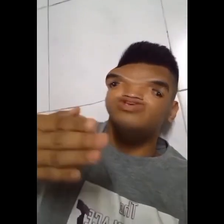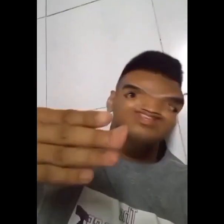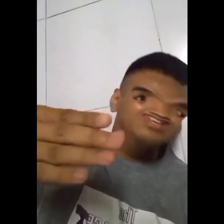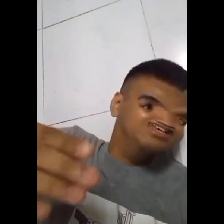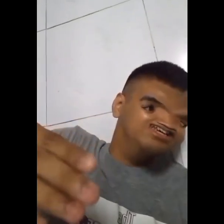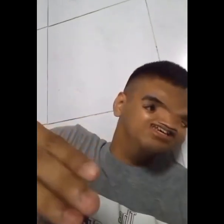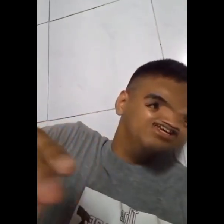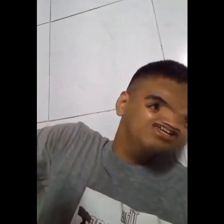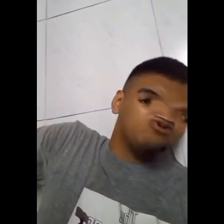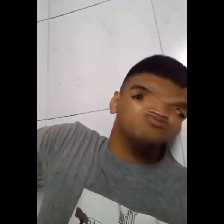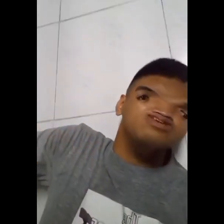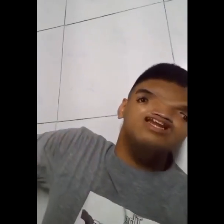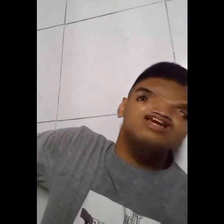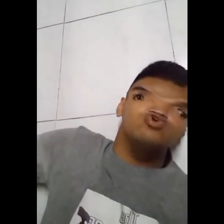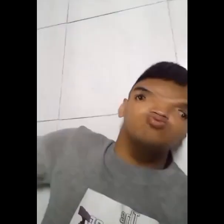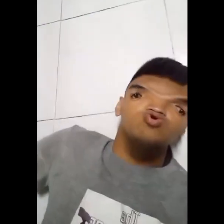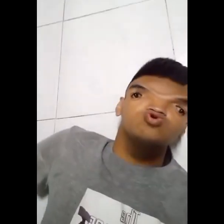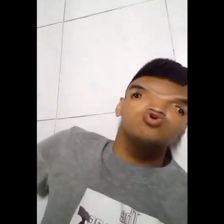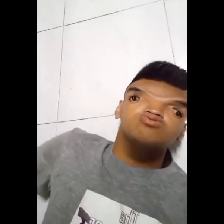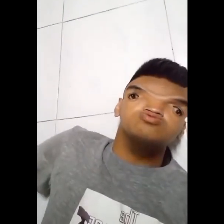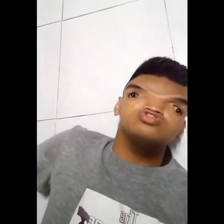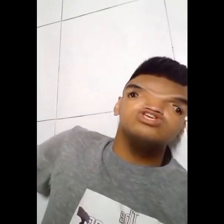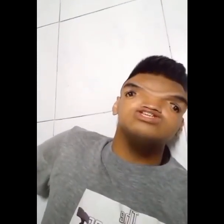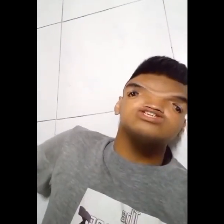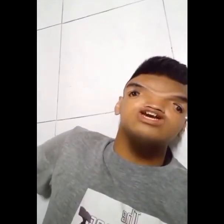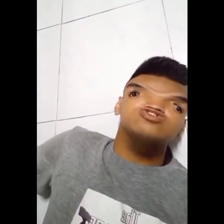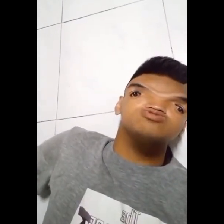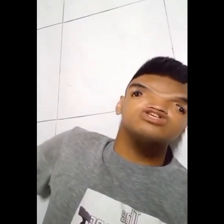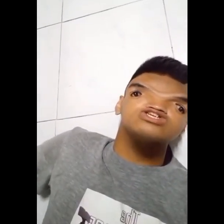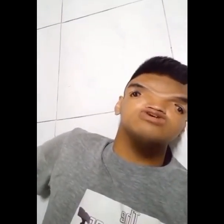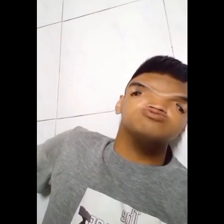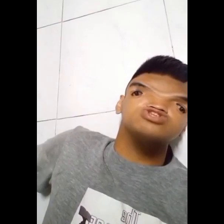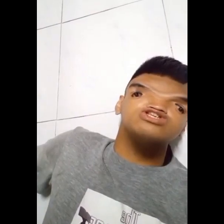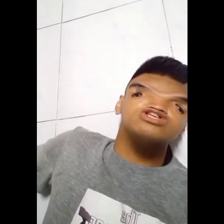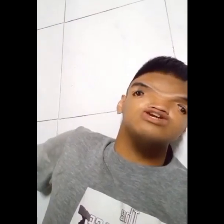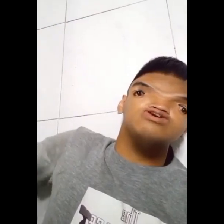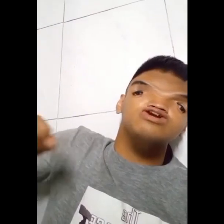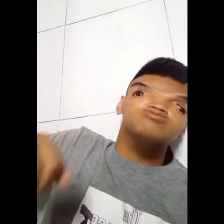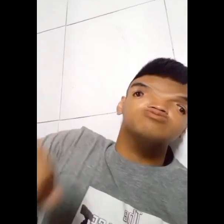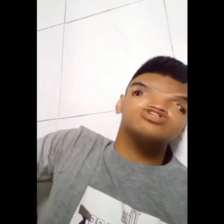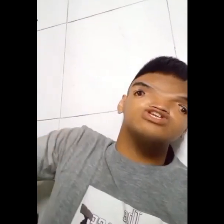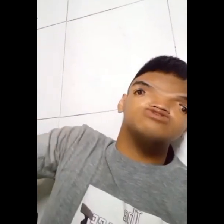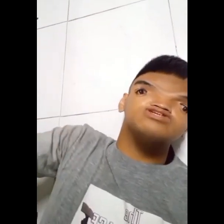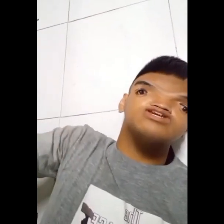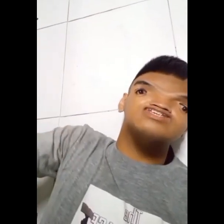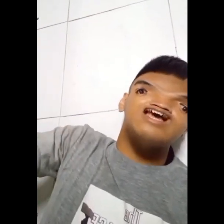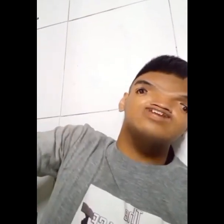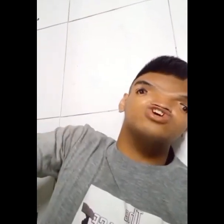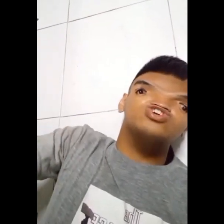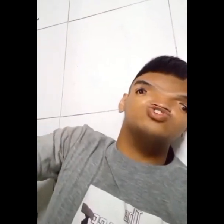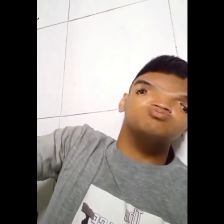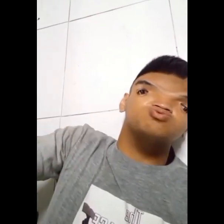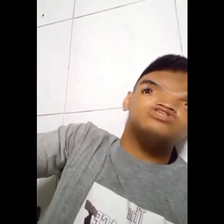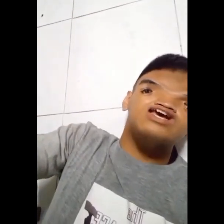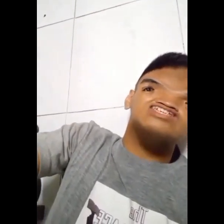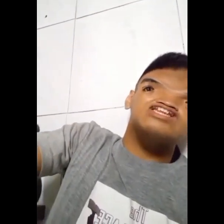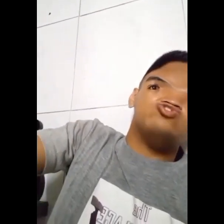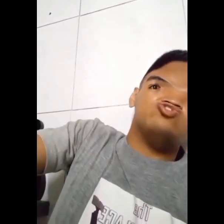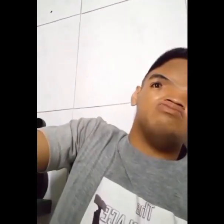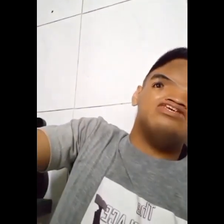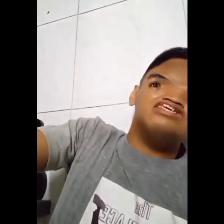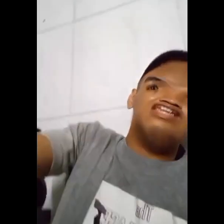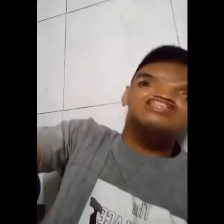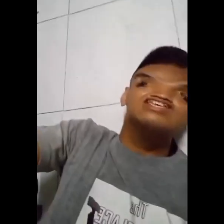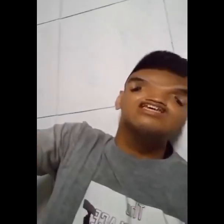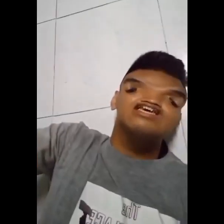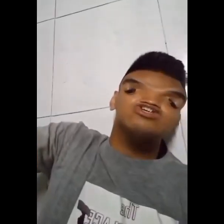batang tumawid. Tapos may dalang logo. Muntik na siyang ano, muntik na siyang masaga sa ano, pusa kasi yun